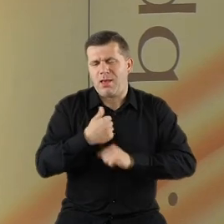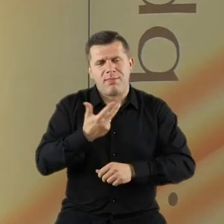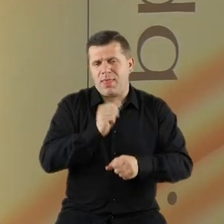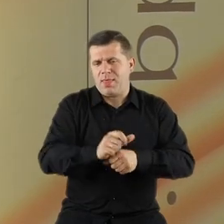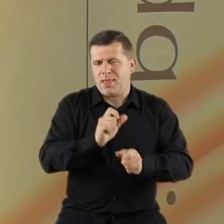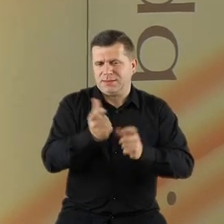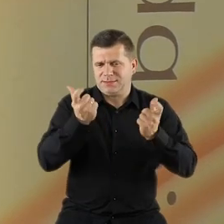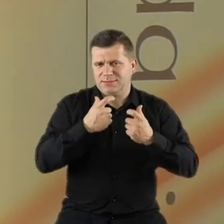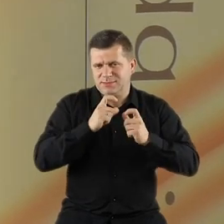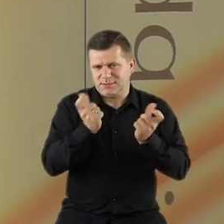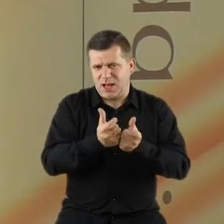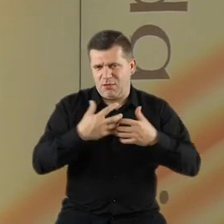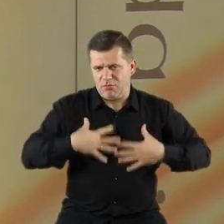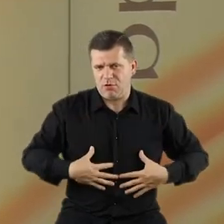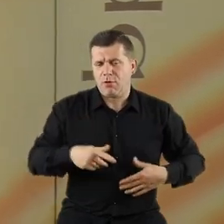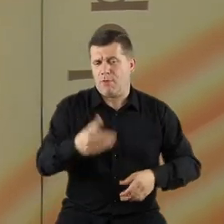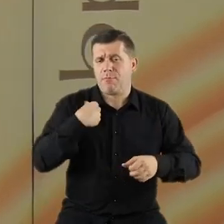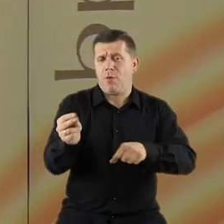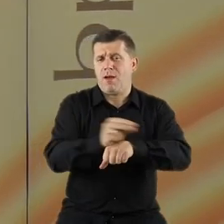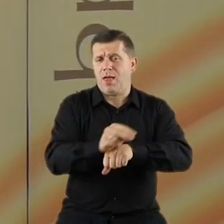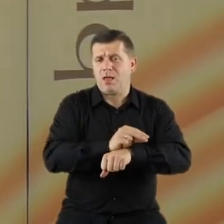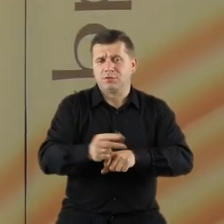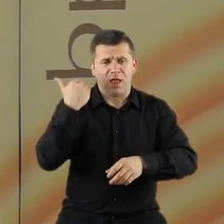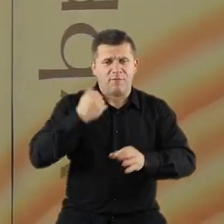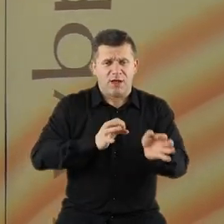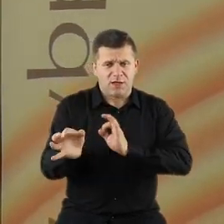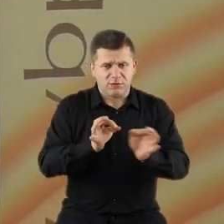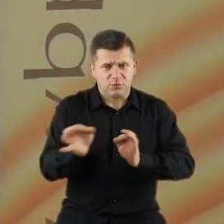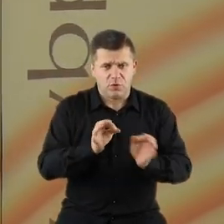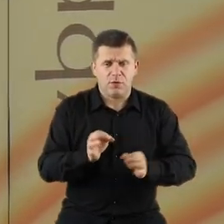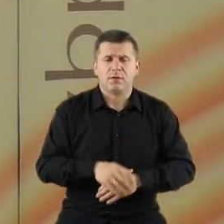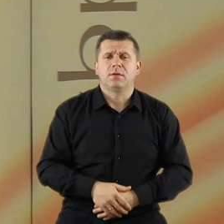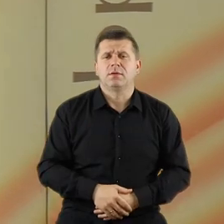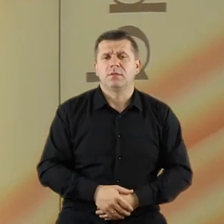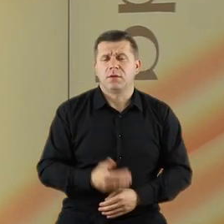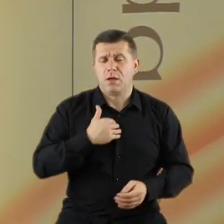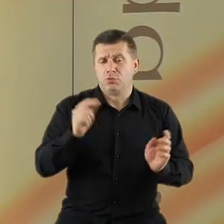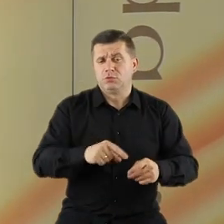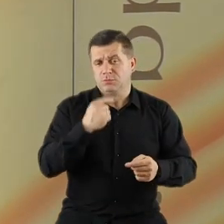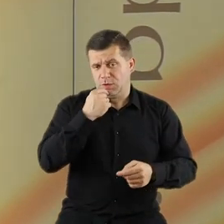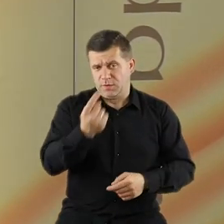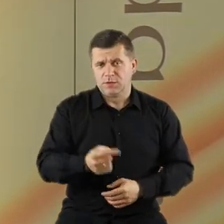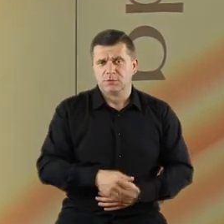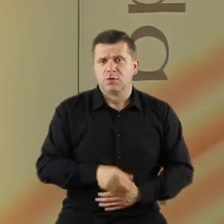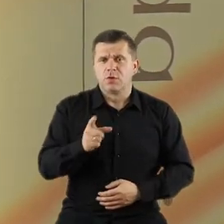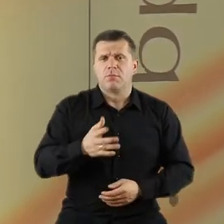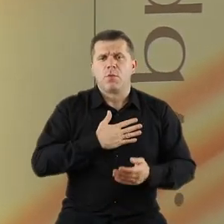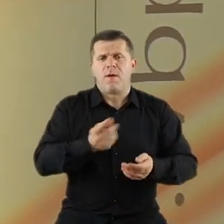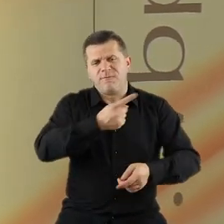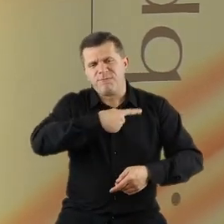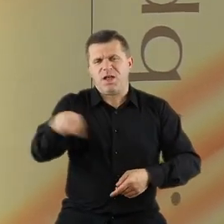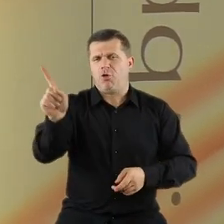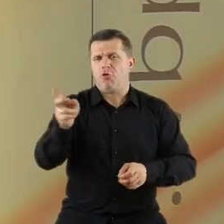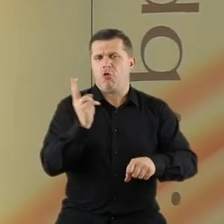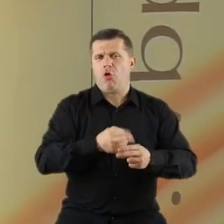tak było to leczenie ludowe to też tutaj muszę podkreślić to wyganianie choroby